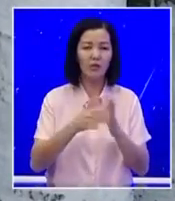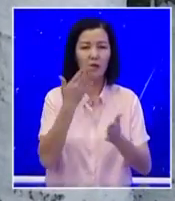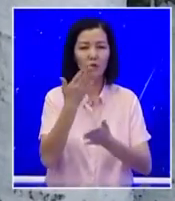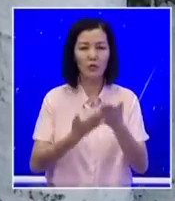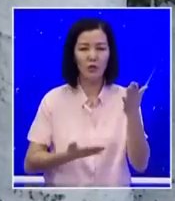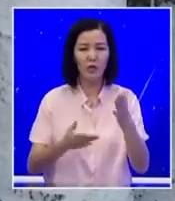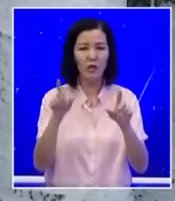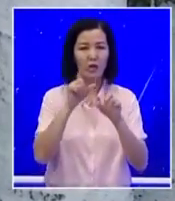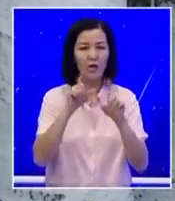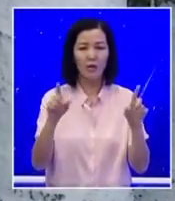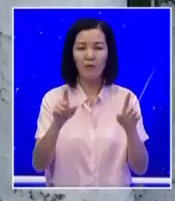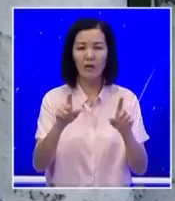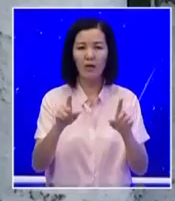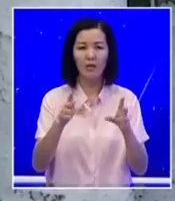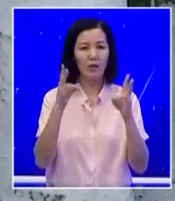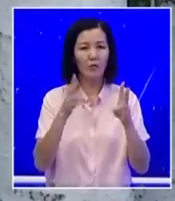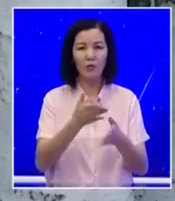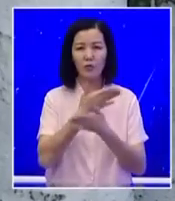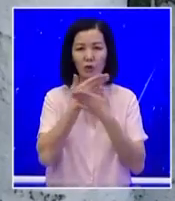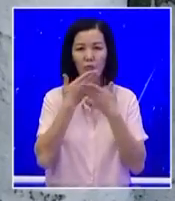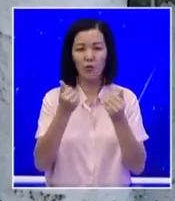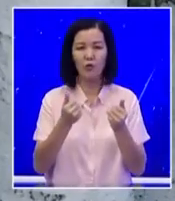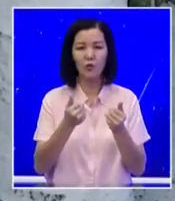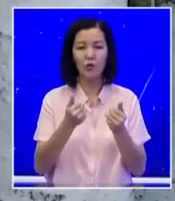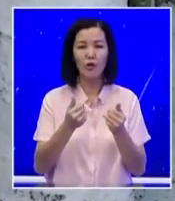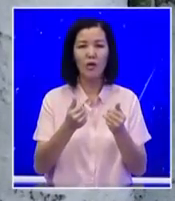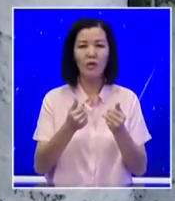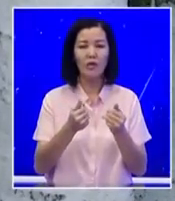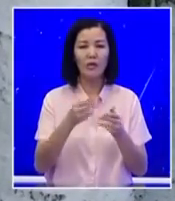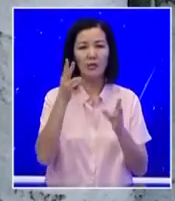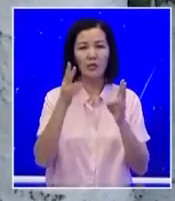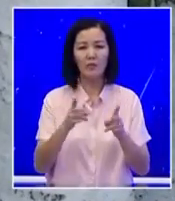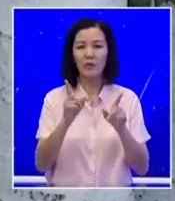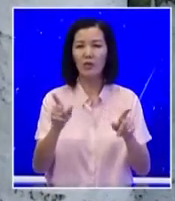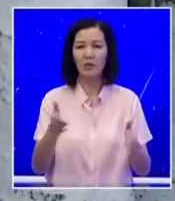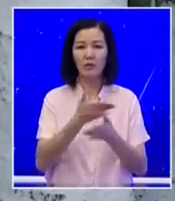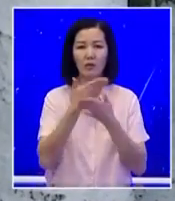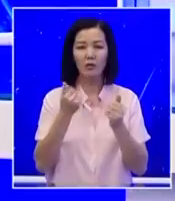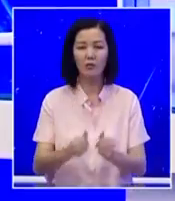анықтадық. Ғимарат қирауы осында, оқыс оқиғалар болған жоқ. Сәйкесінше жапа шеккендер де болмады.